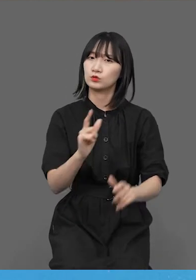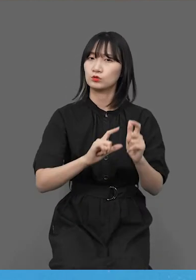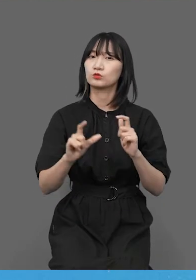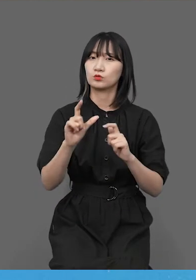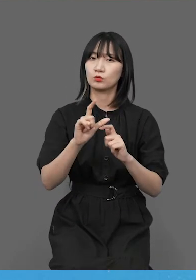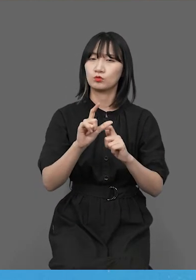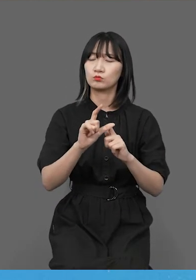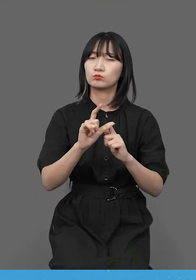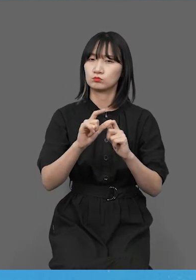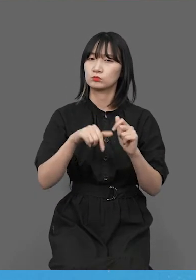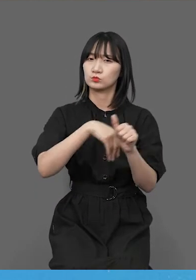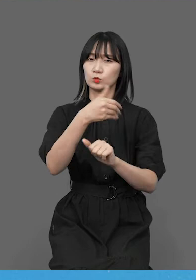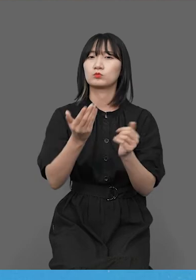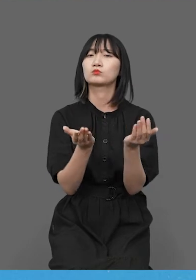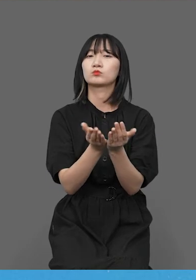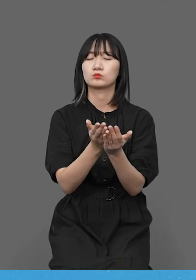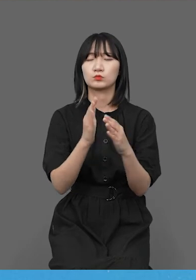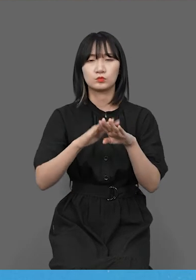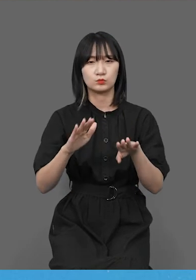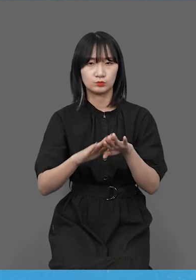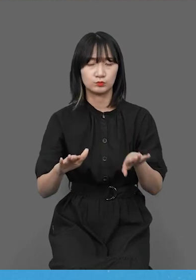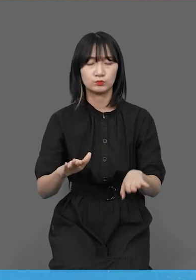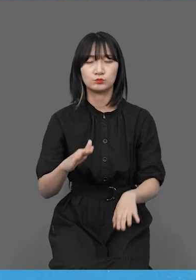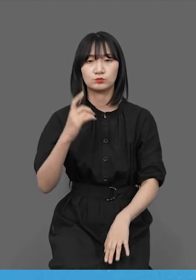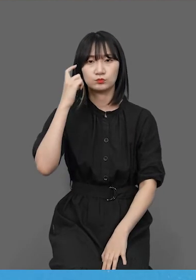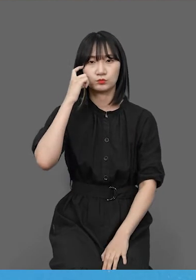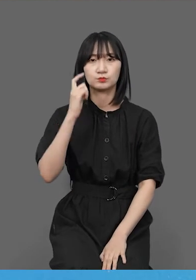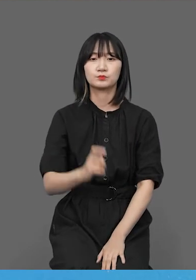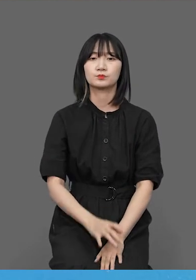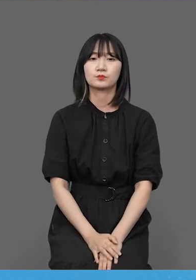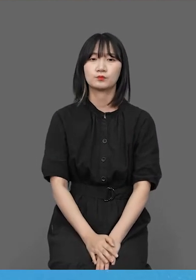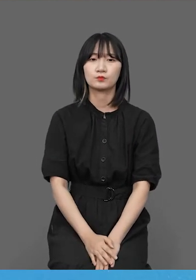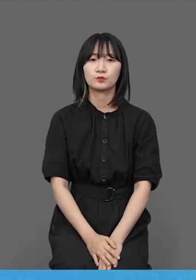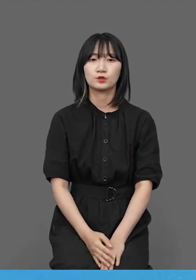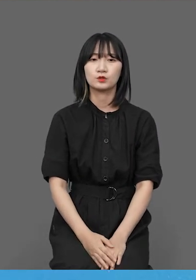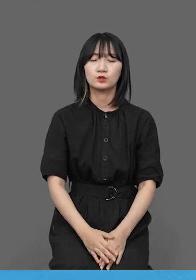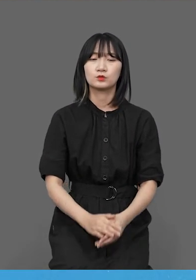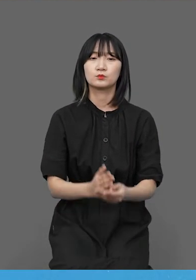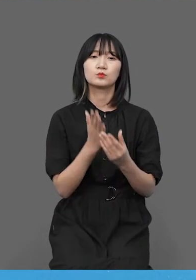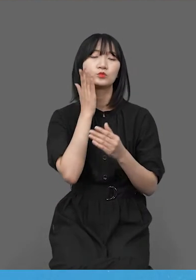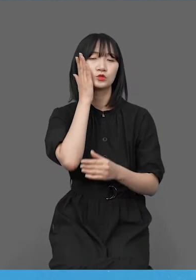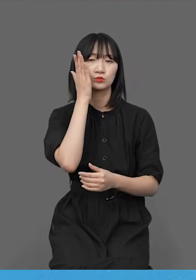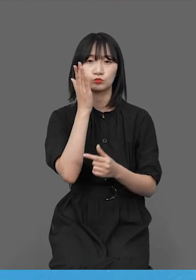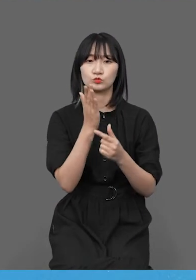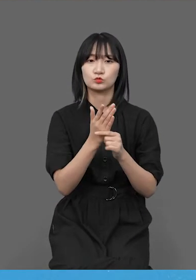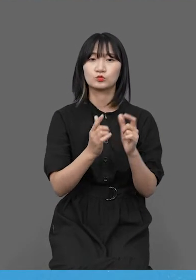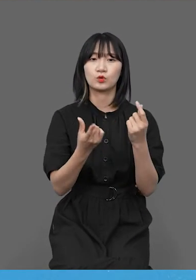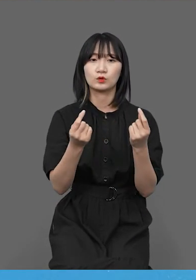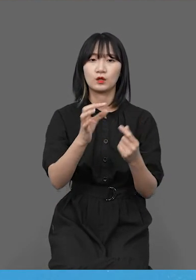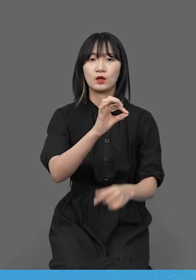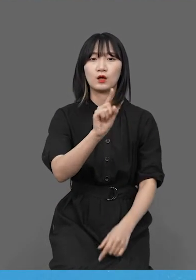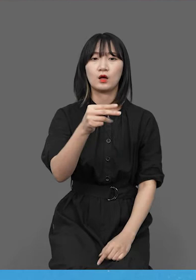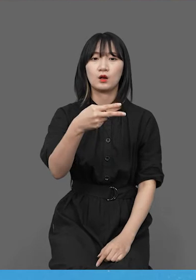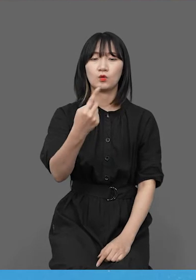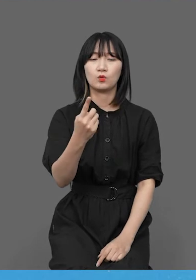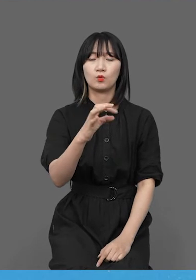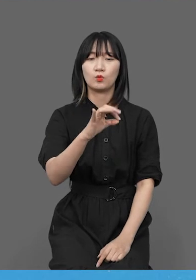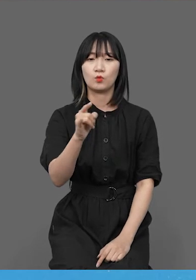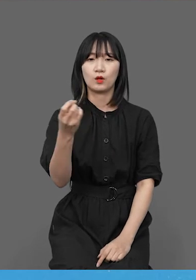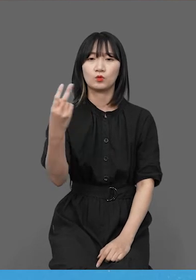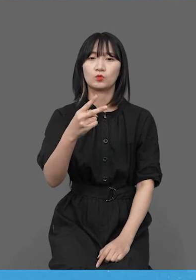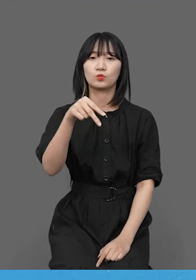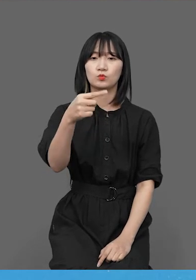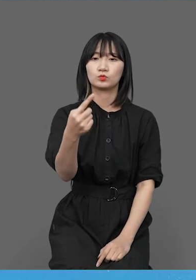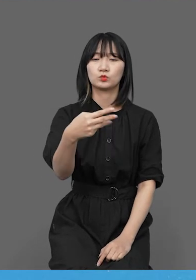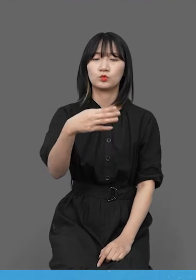더 타당한 해석이 아닌가, 그런 생각을 해보는 거죠. 식물들도 마찬가지죠. 알로에라든지 뭐